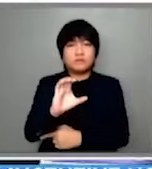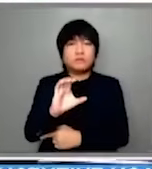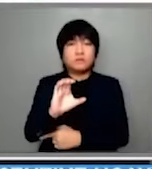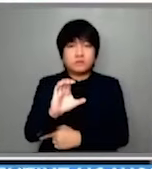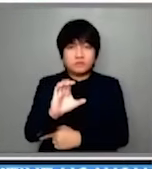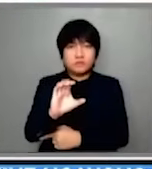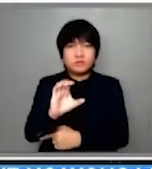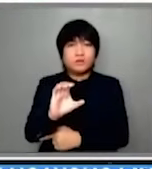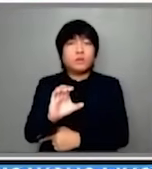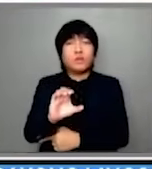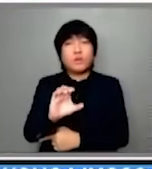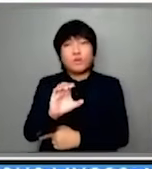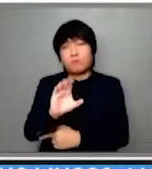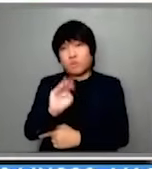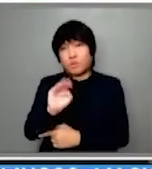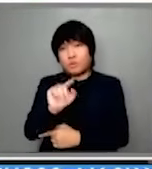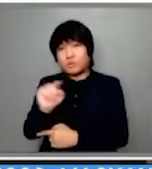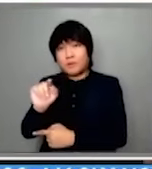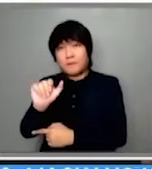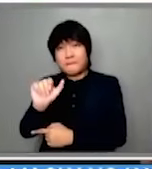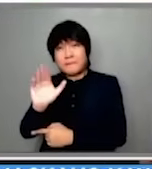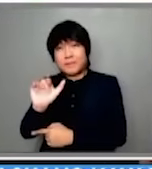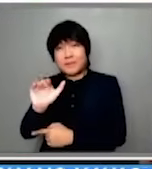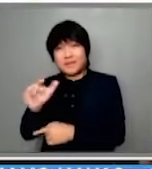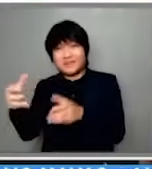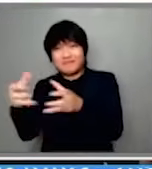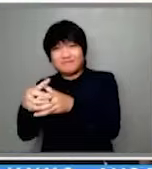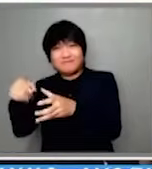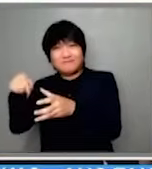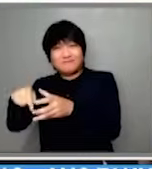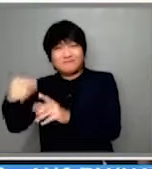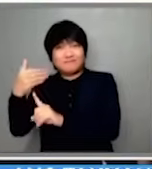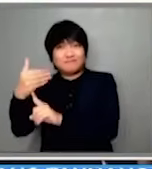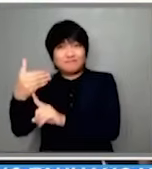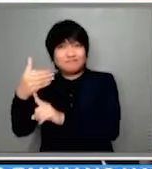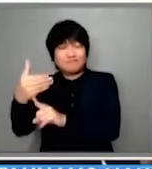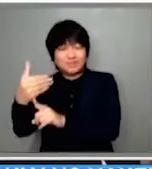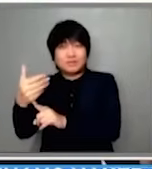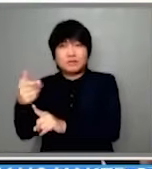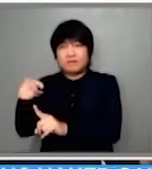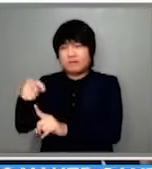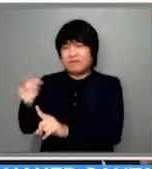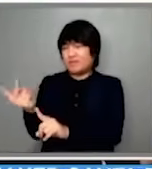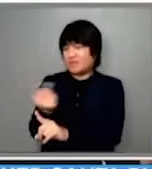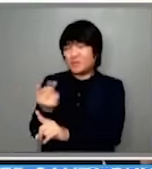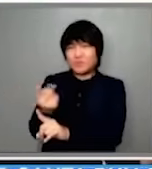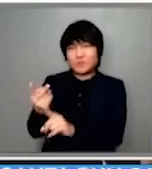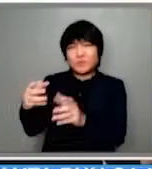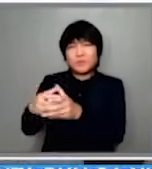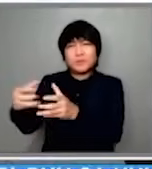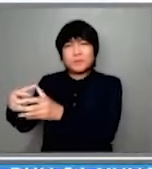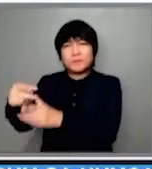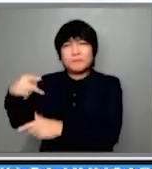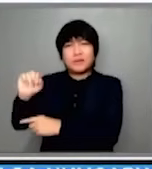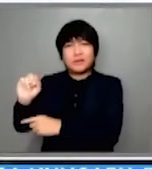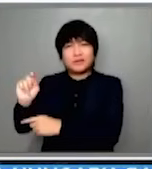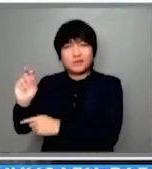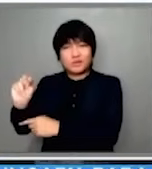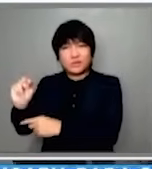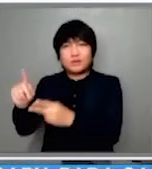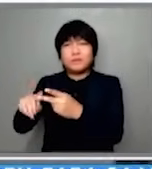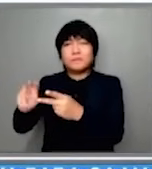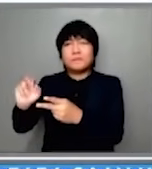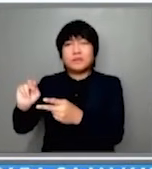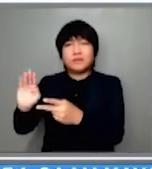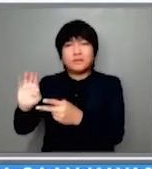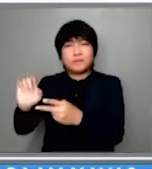Sabi ni Bautista, ang mga grupong piston at manibela lang ang hindi sumasang-ayon sa PUV Modernization Program ng pamahalaan. Mas